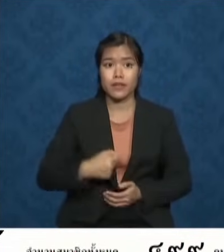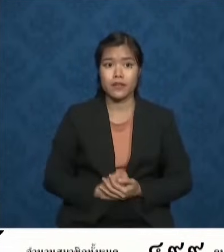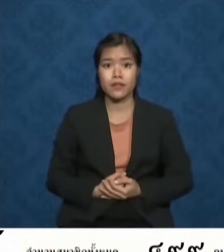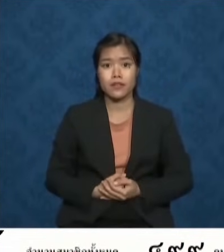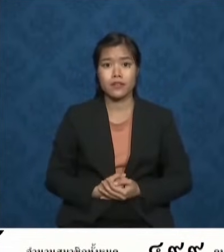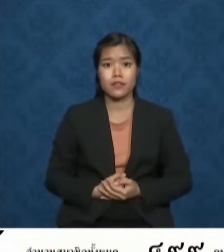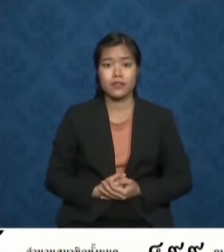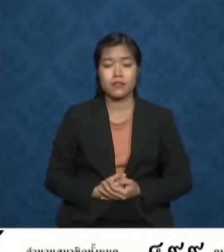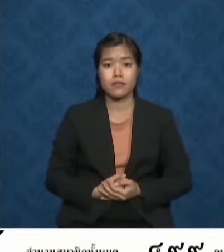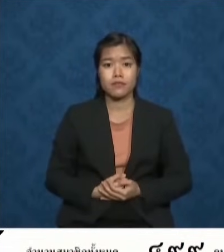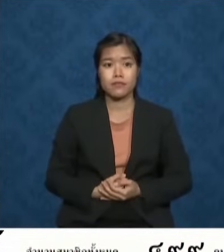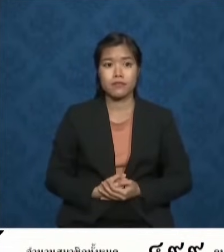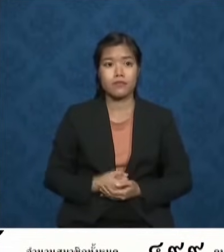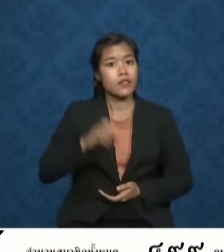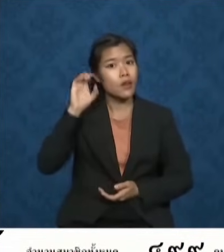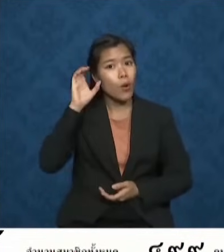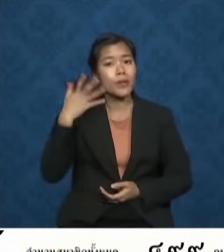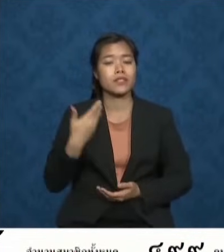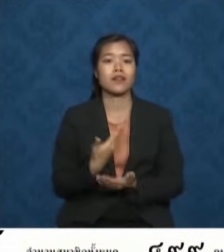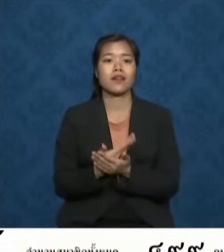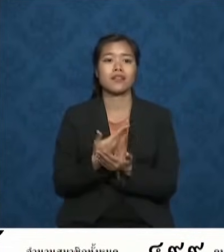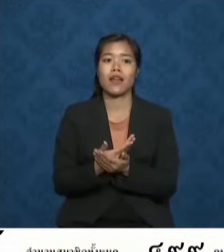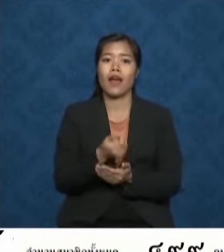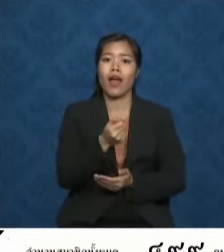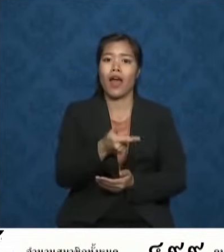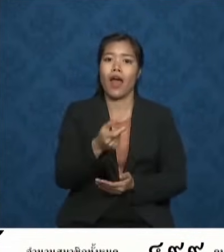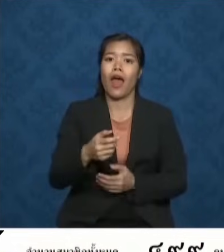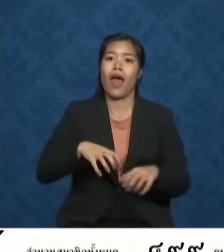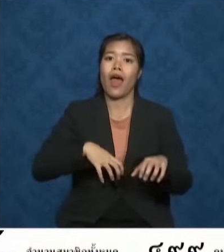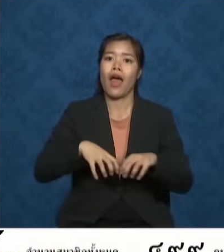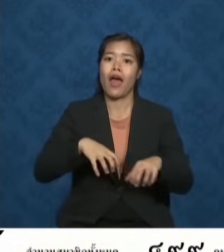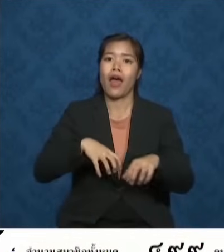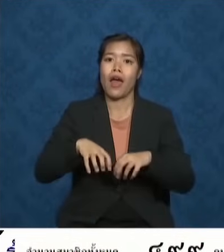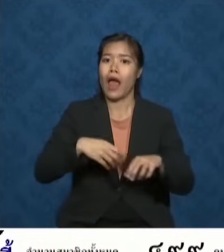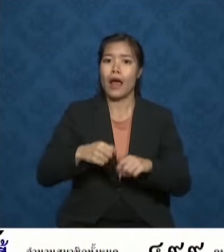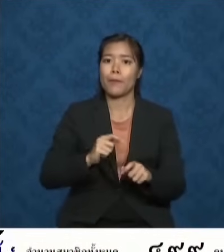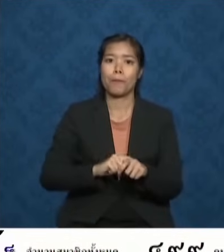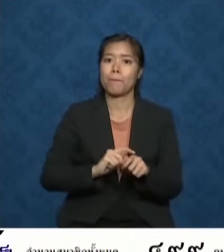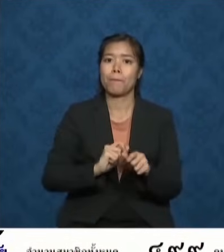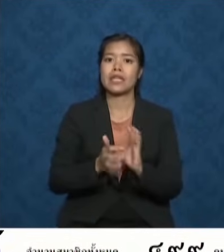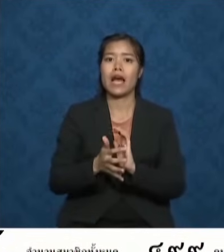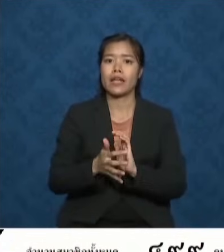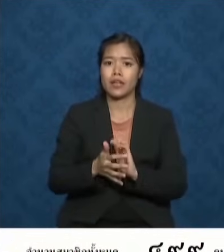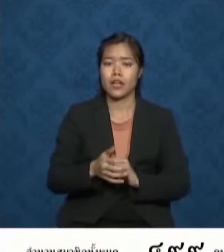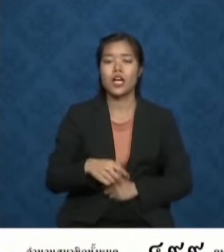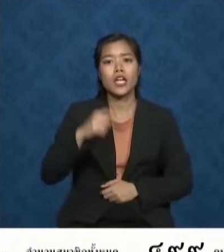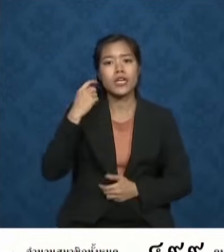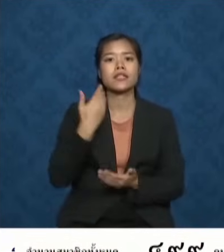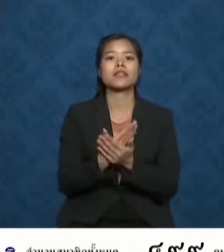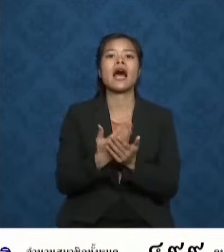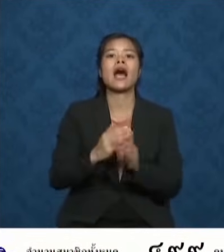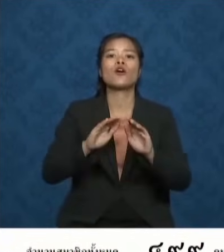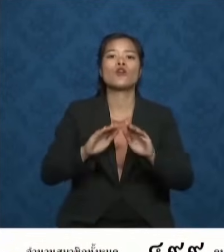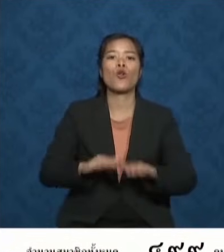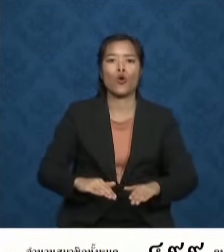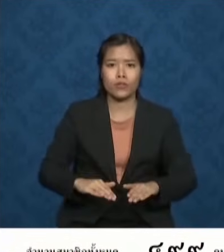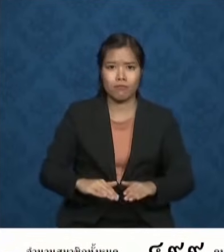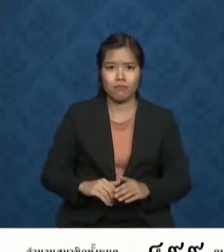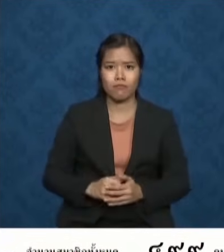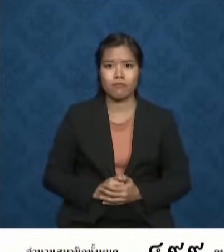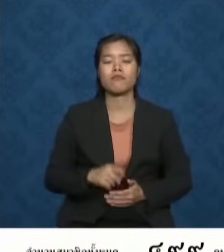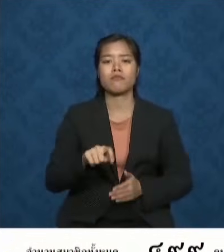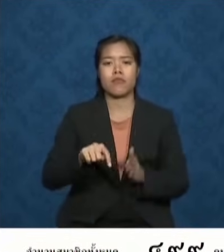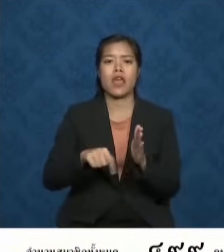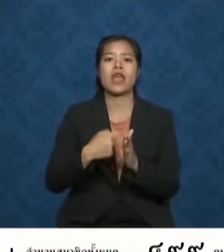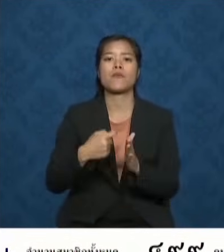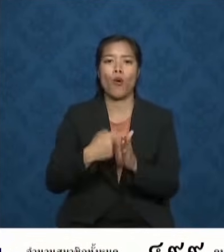อว่าเราจะจัดการใช้เงินทันก็ลดลงเท่านั้นเองฮะไม่ได้ไปซ่อนไว้ผ่อนน้อยดาวน